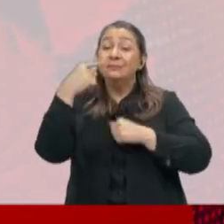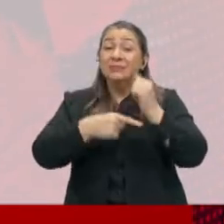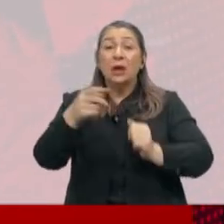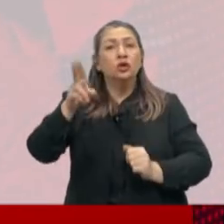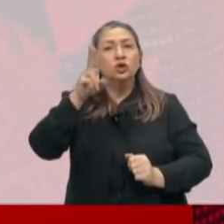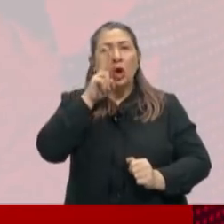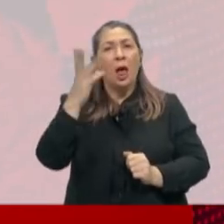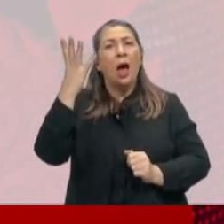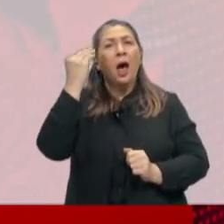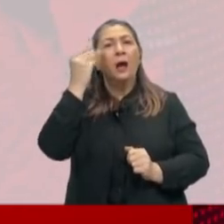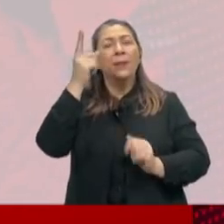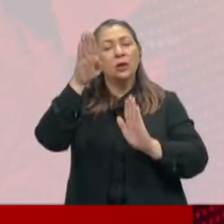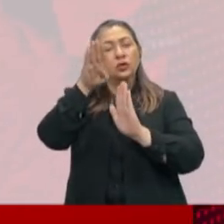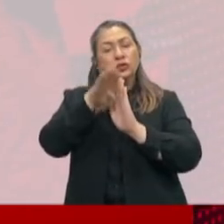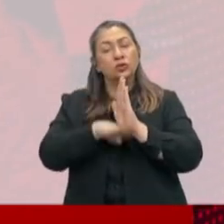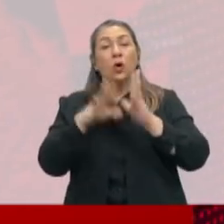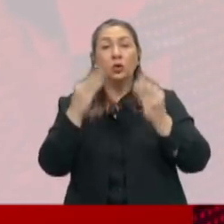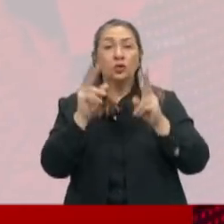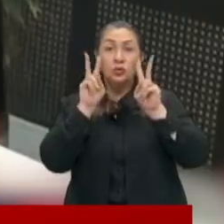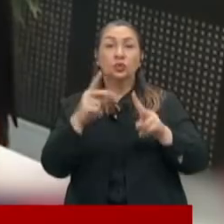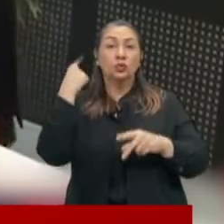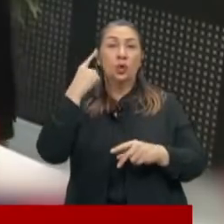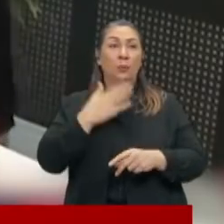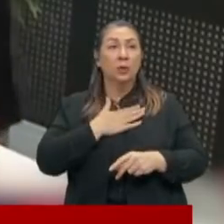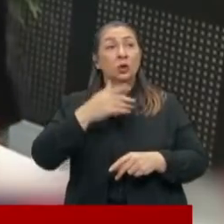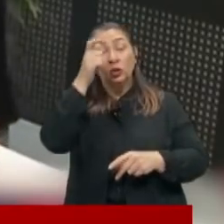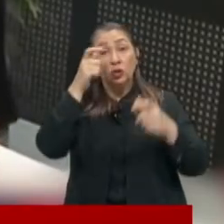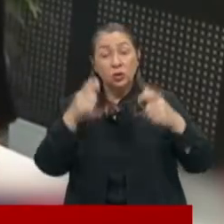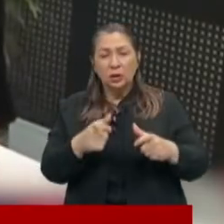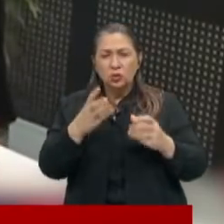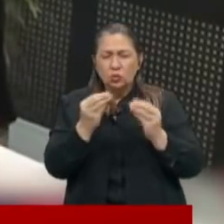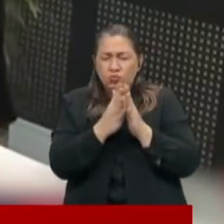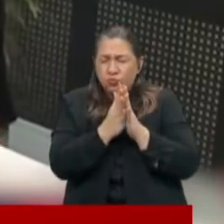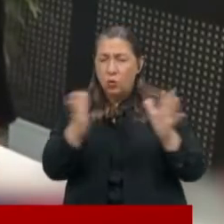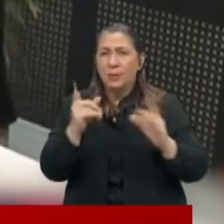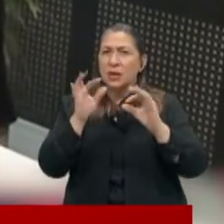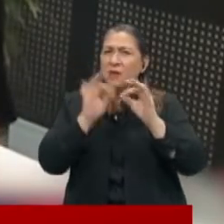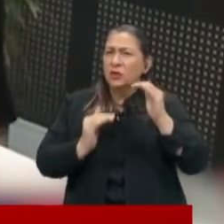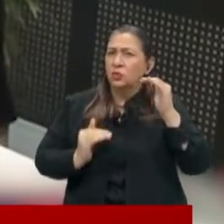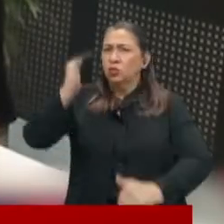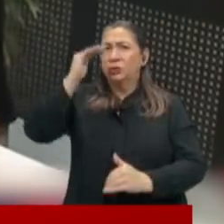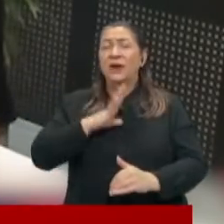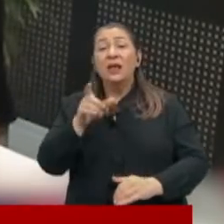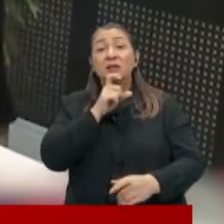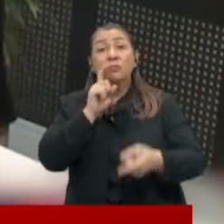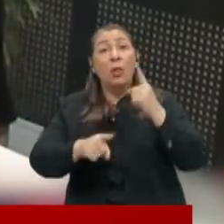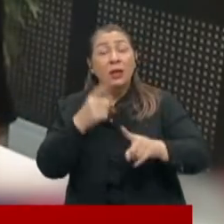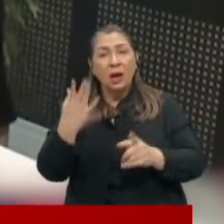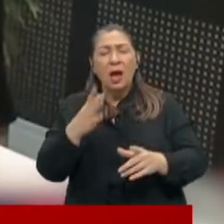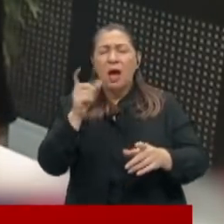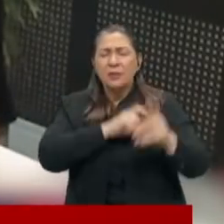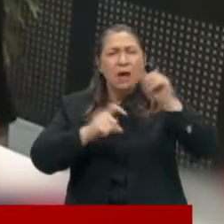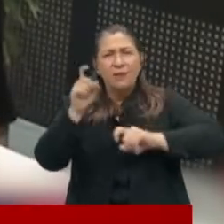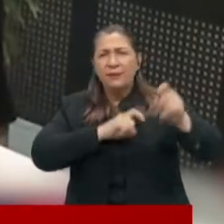da anlamlı bir düşüş geleceğini öngörüyorum. Türkiye'de şu anda kronik yüksek enflasyon dönemi var. Yanlış politikalar, hatalarda